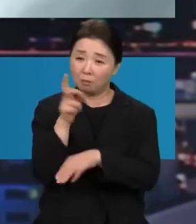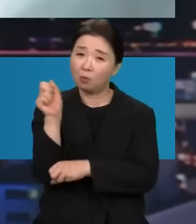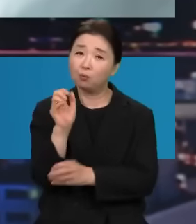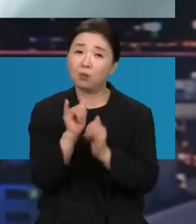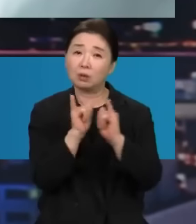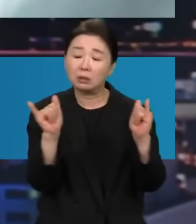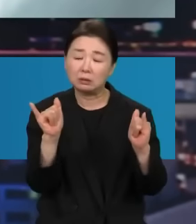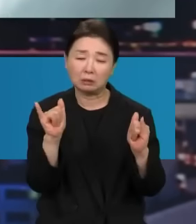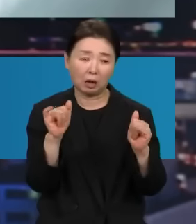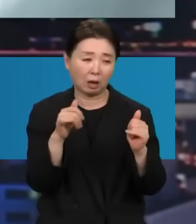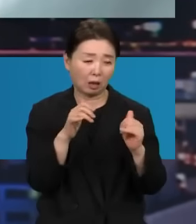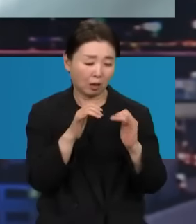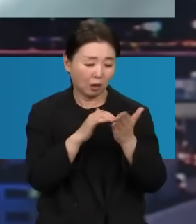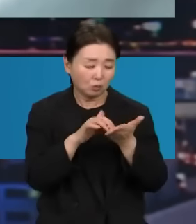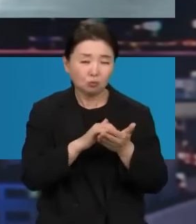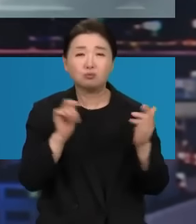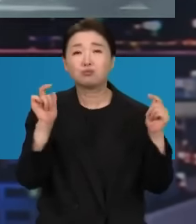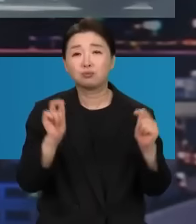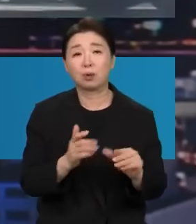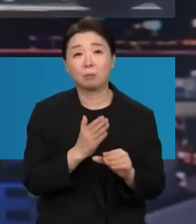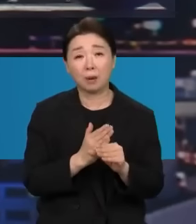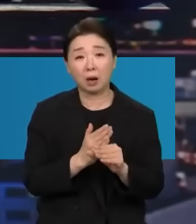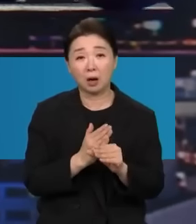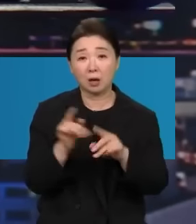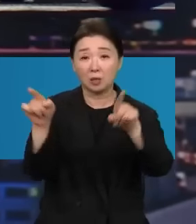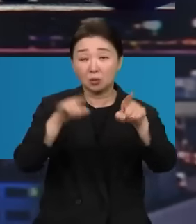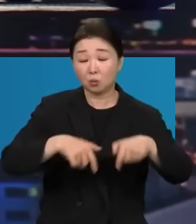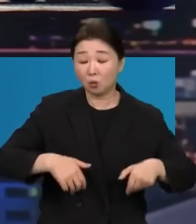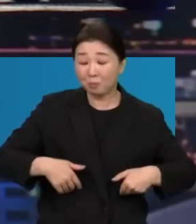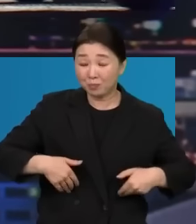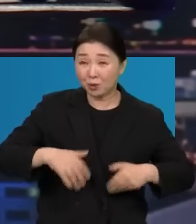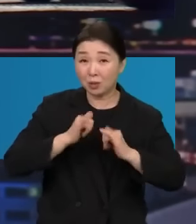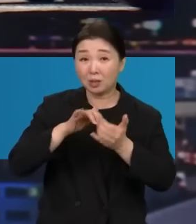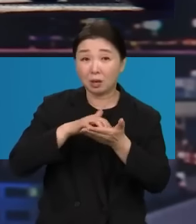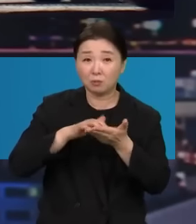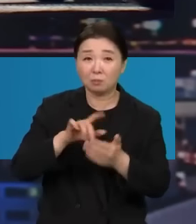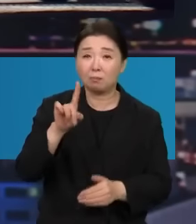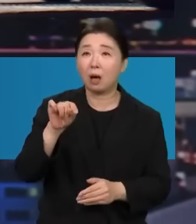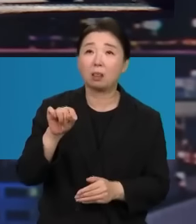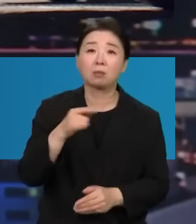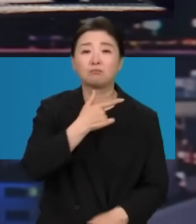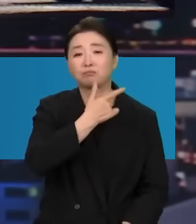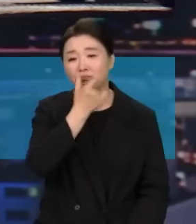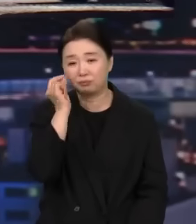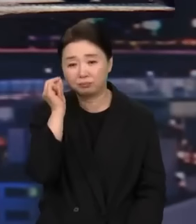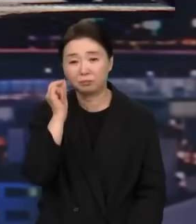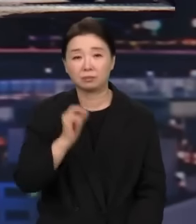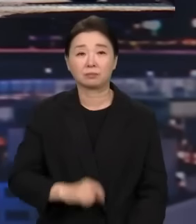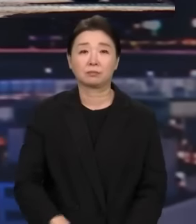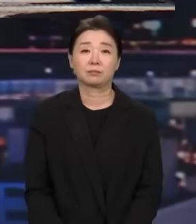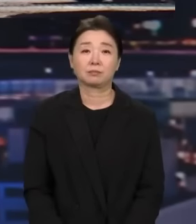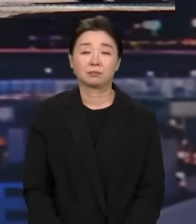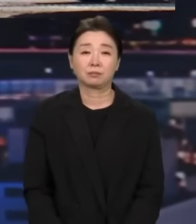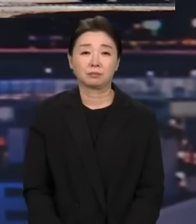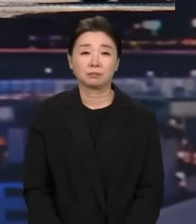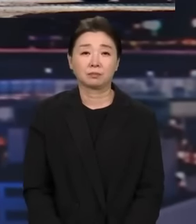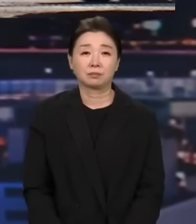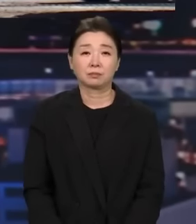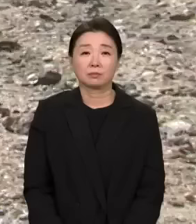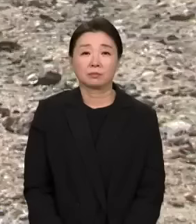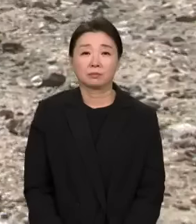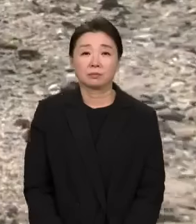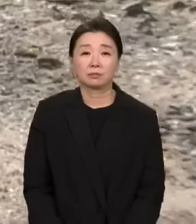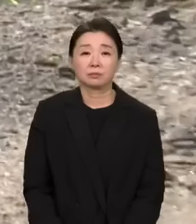운전기사가 갈수록 줄어들고 있기 때문인데 전국에 필요한 정원에서 1만 명 정도가 부족한 상황입니다. 이상화 기자가 취재했습니다.